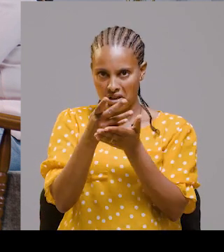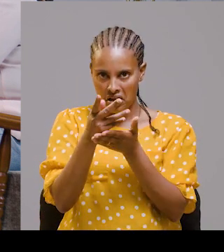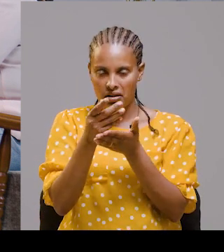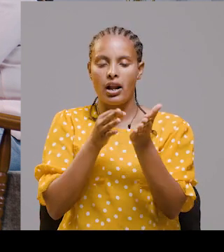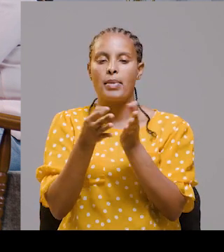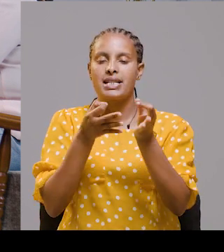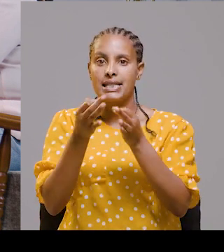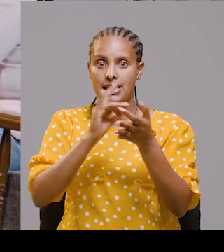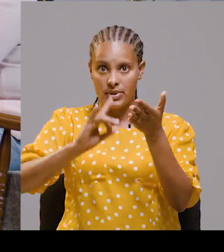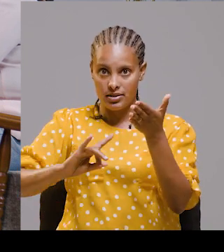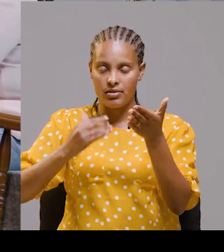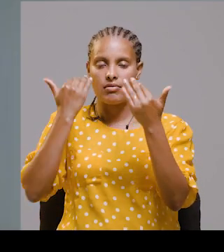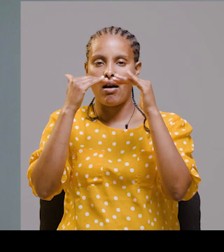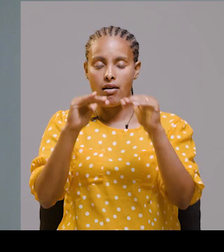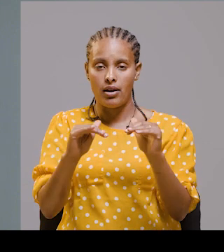ያህል